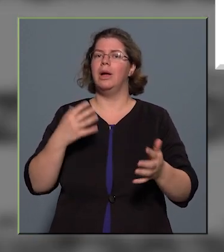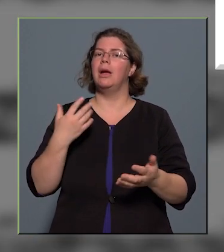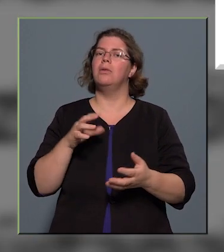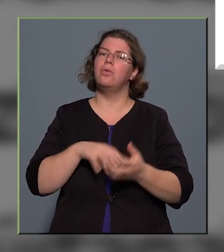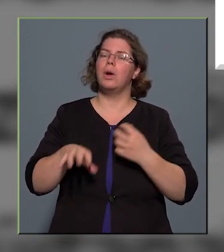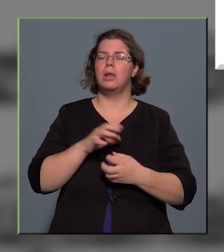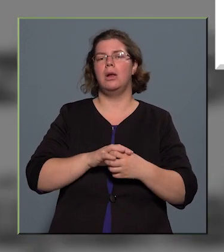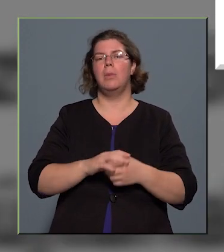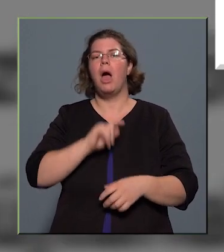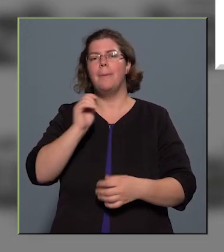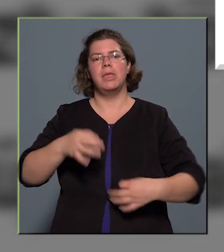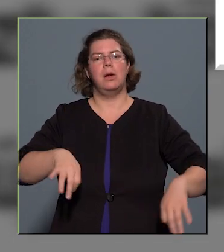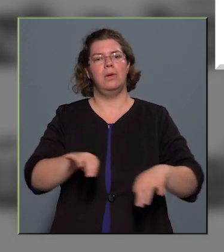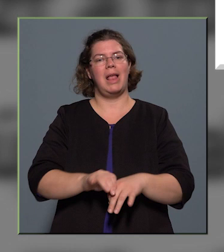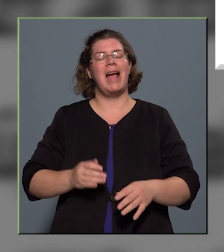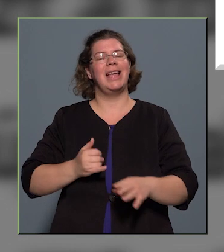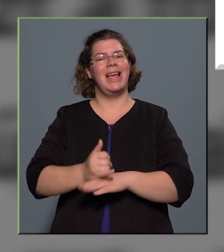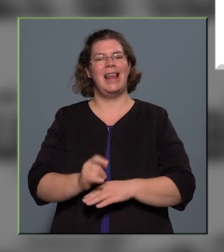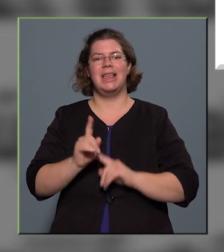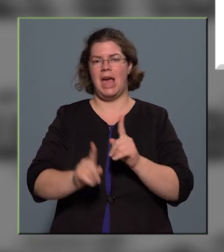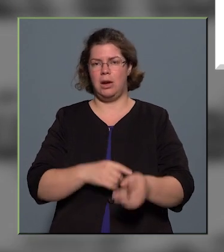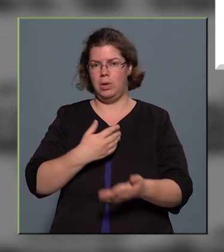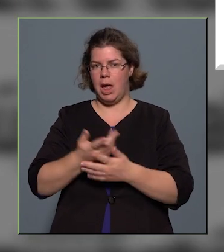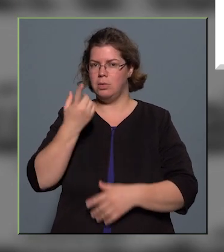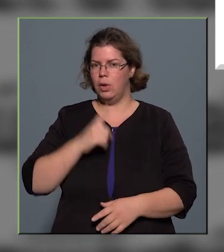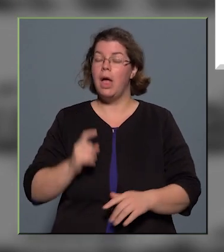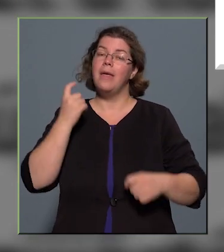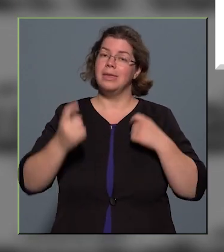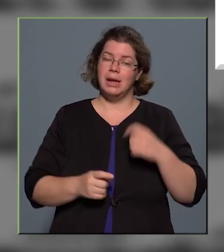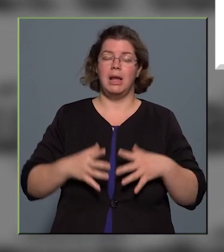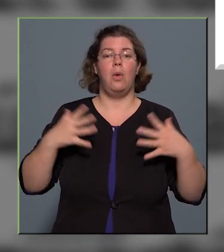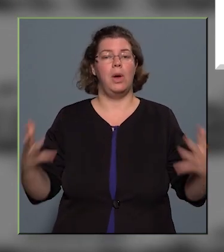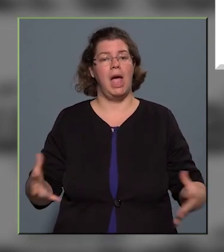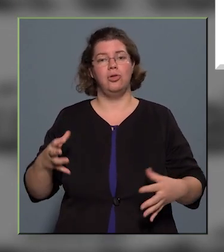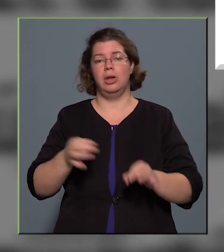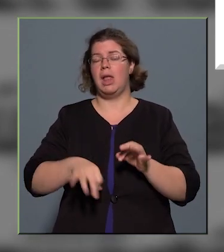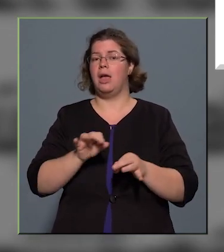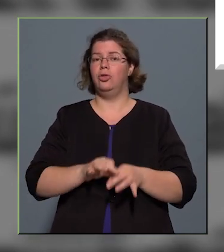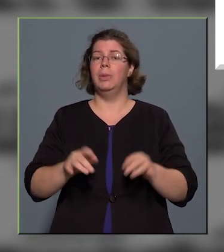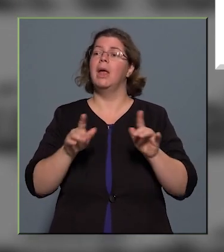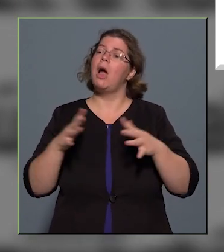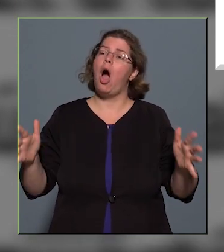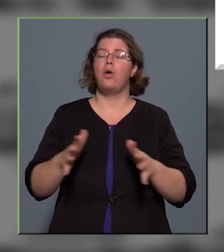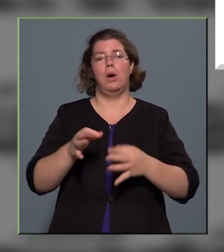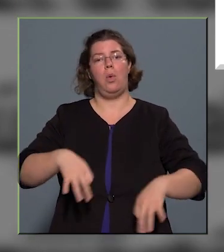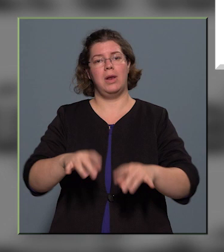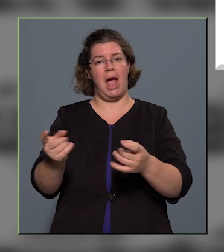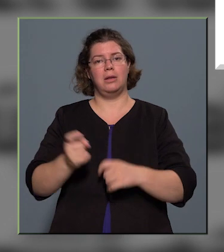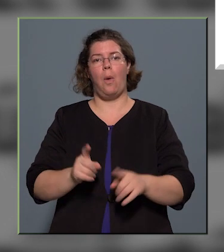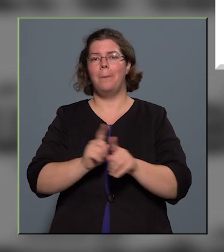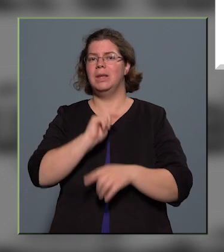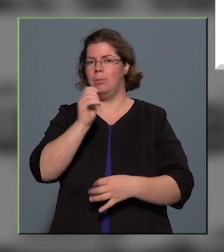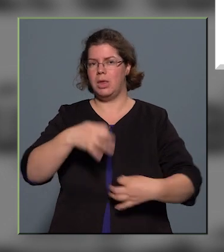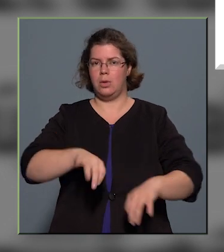Magyarország élenjáró lett volna. Szerinte ez óriási teljesítmény egy akkora országtól, mint Magyarország. A